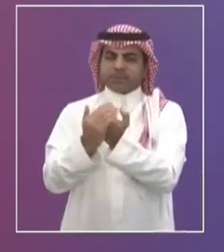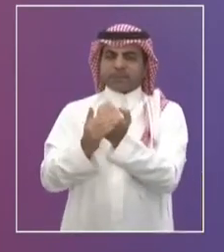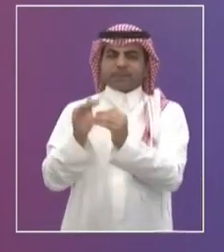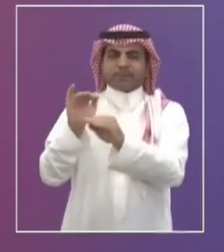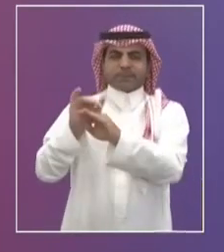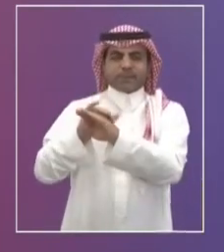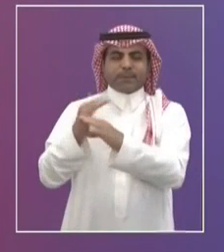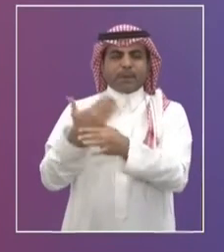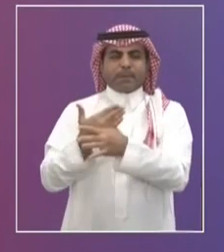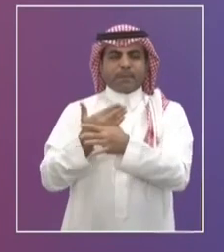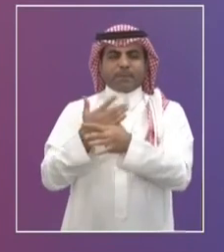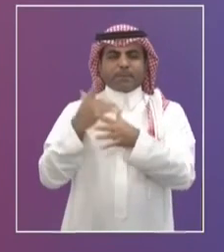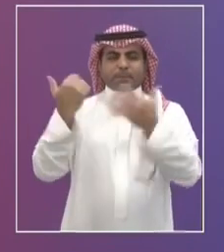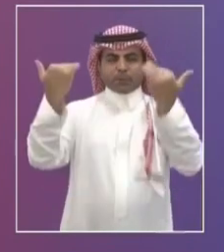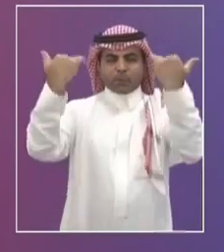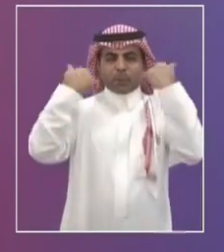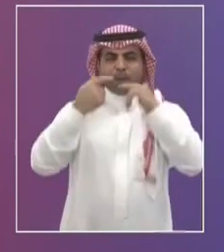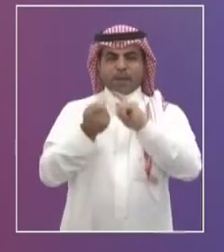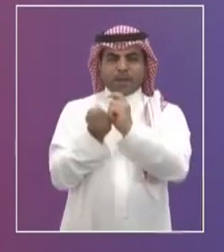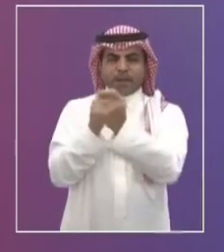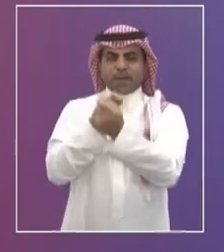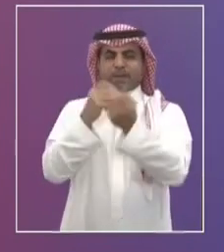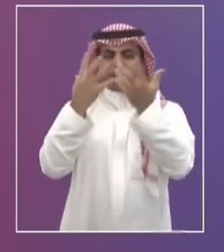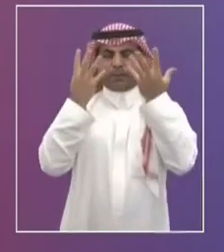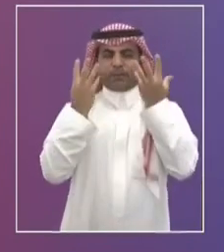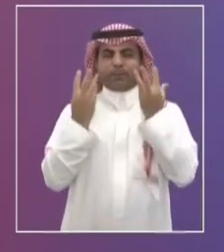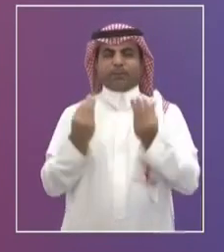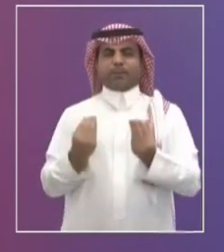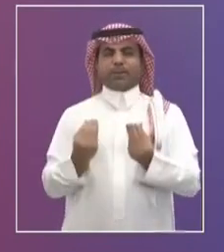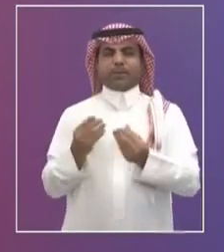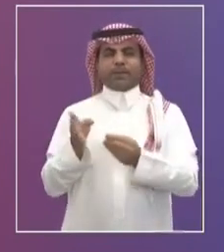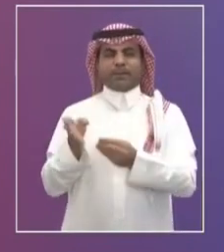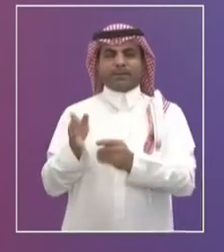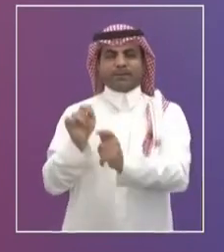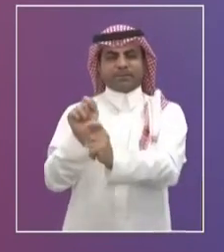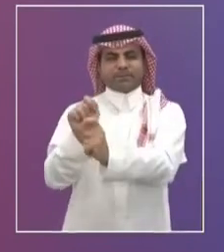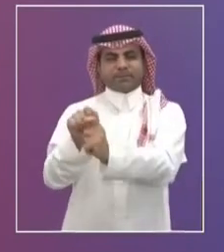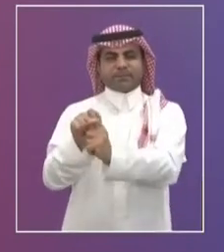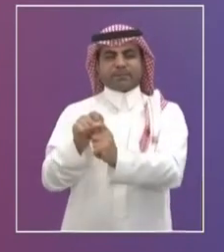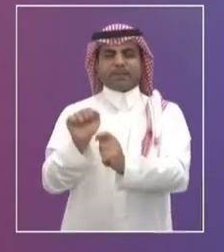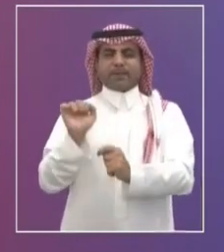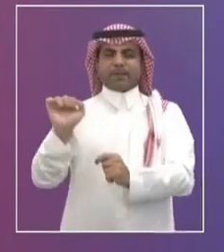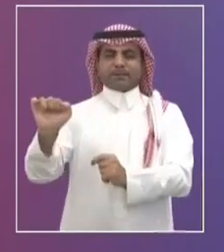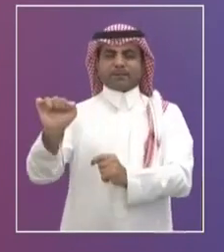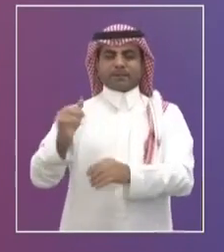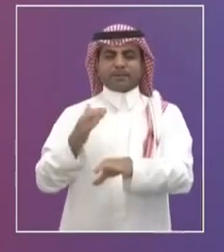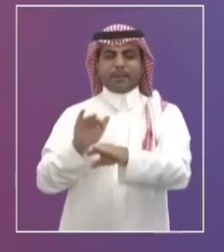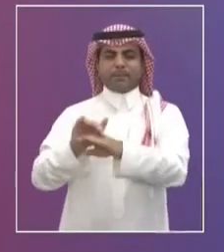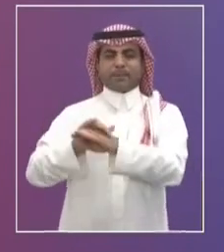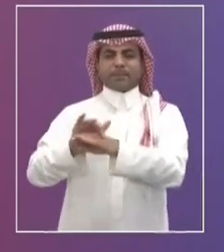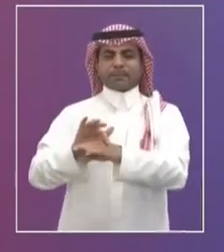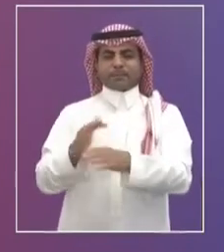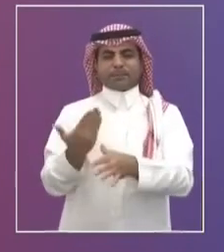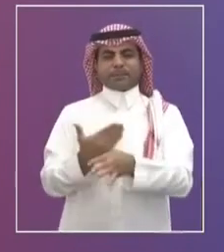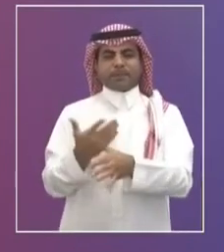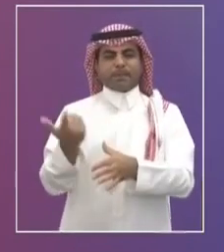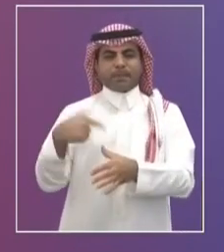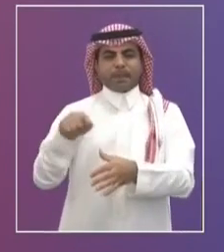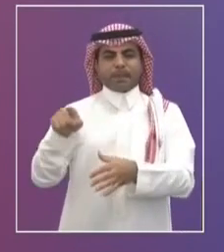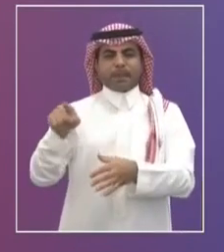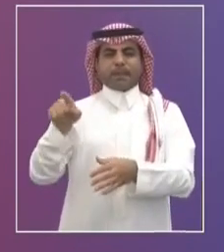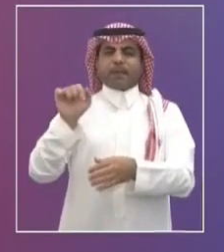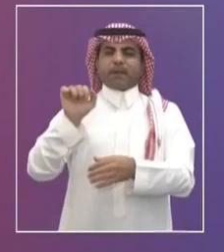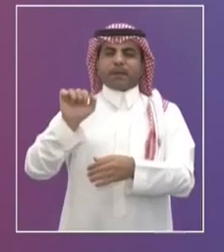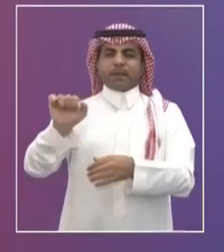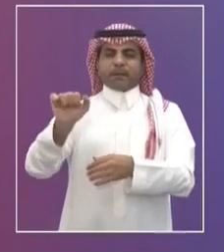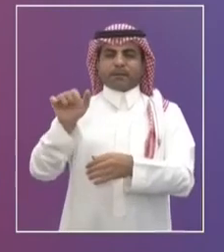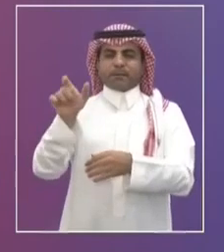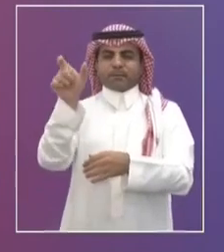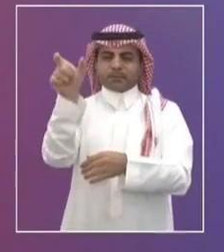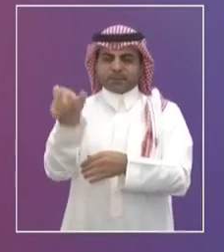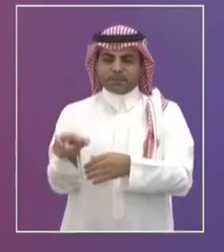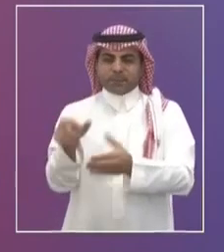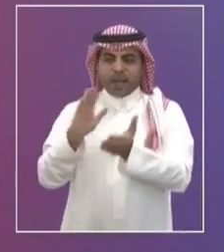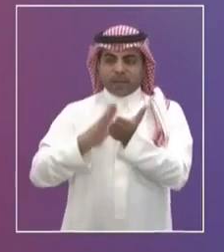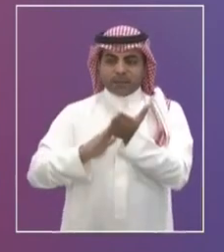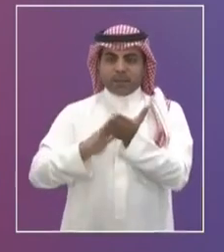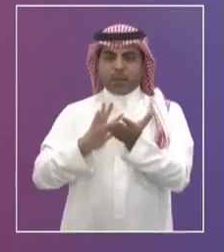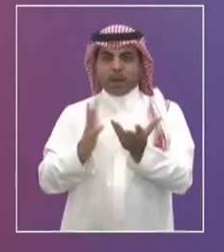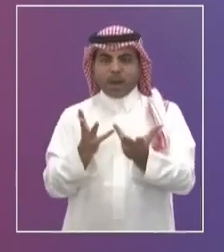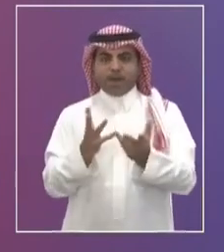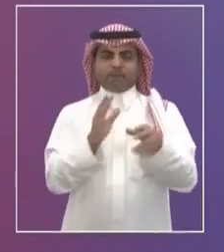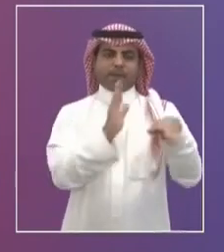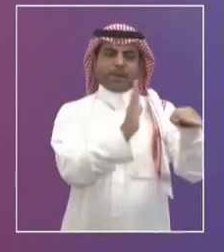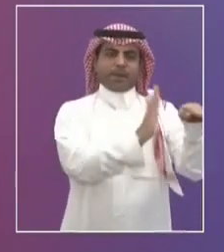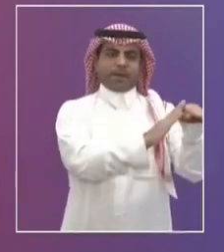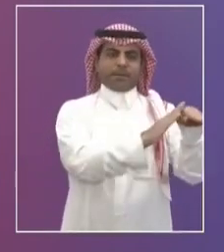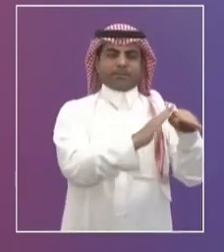لجعل الفريق الطبي متكامل وشامل في تقديم الرعاية الصحية للحالة وفق طبعا مستوى لزوم